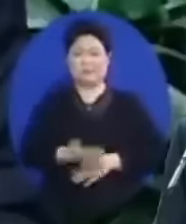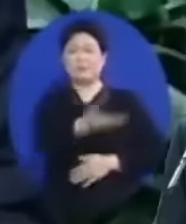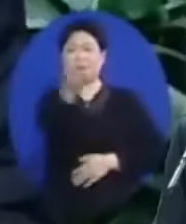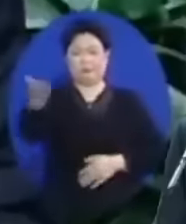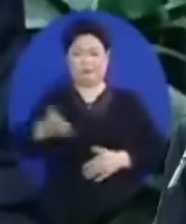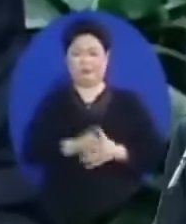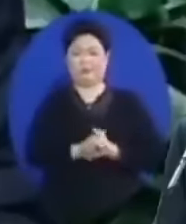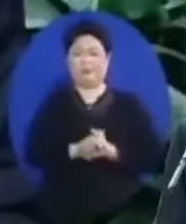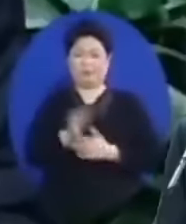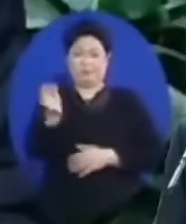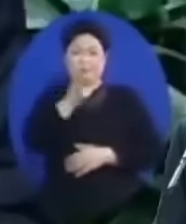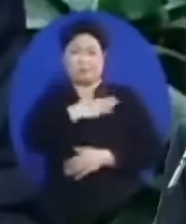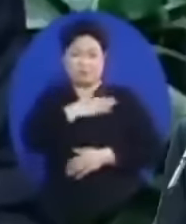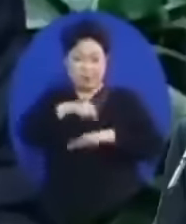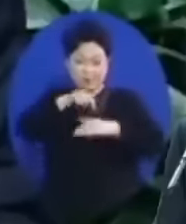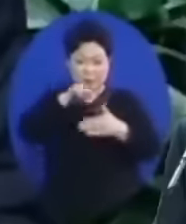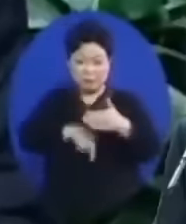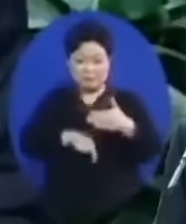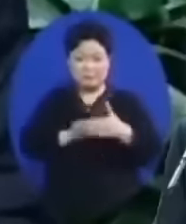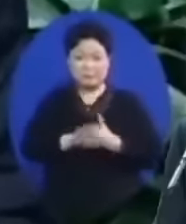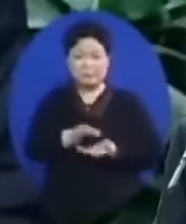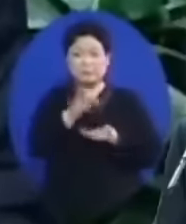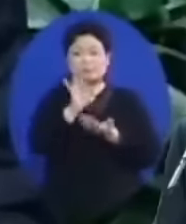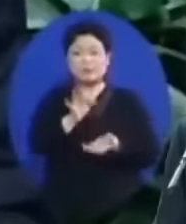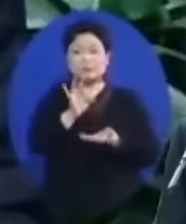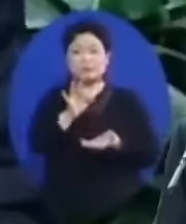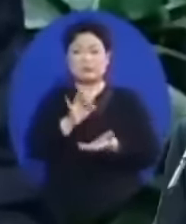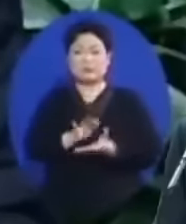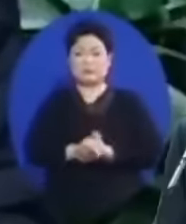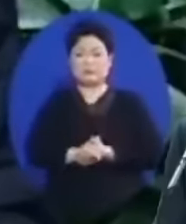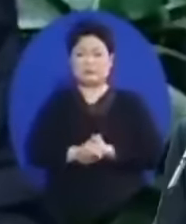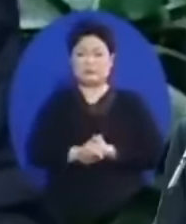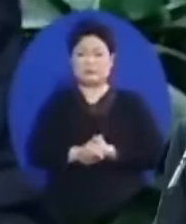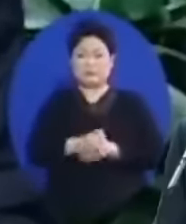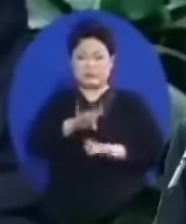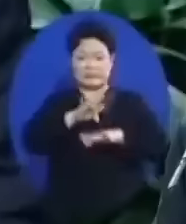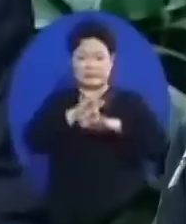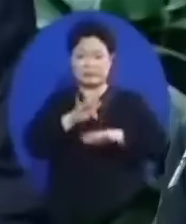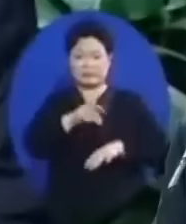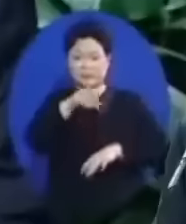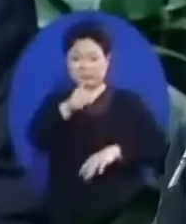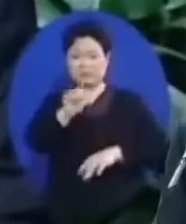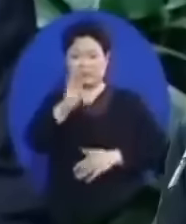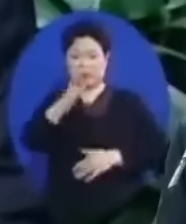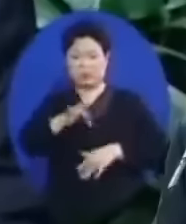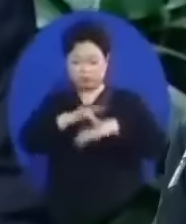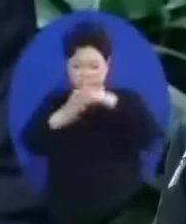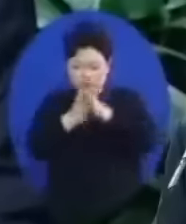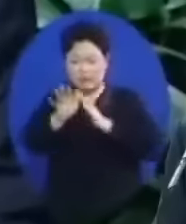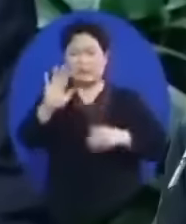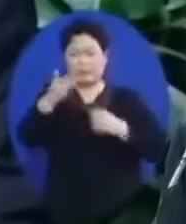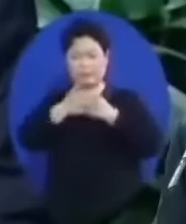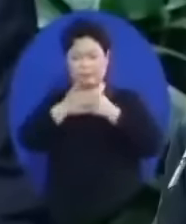여러분 부자의 마음은 물질이 신이 되고 우상이 되어 있기 때문에